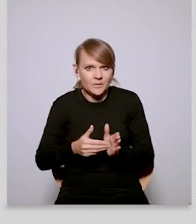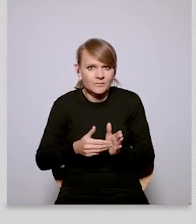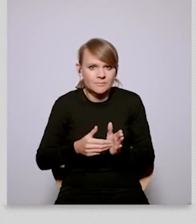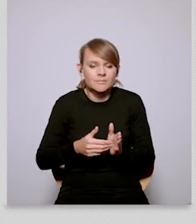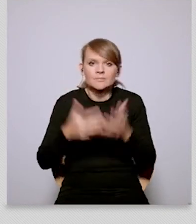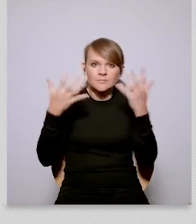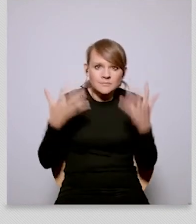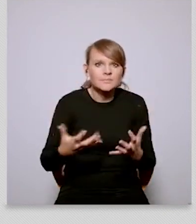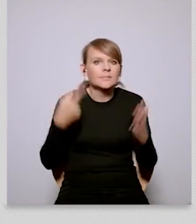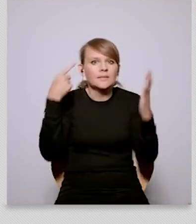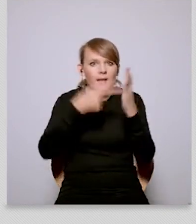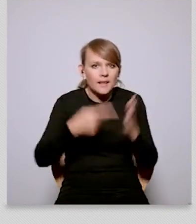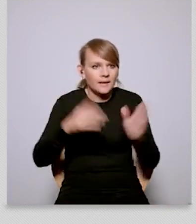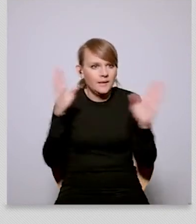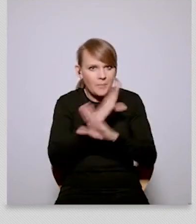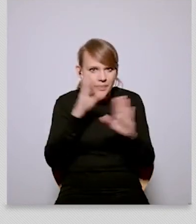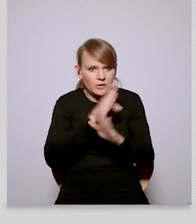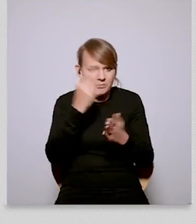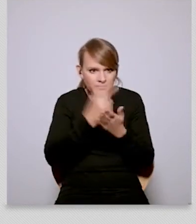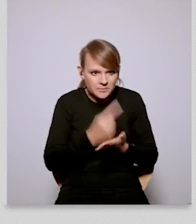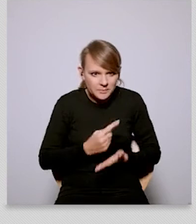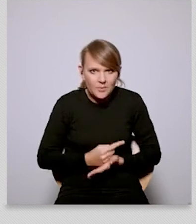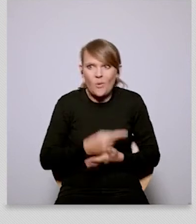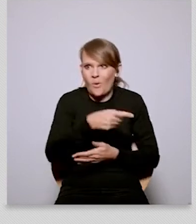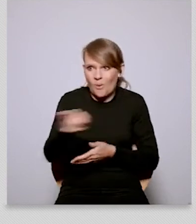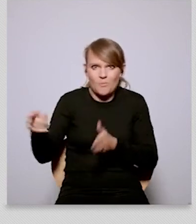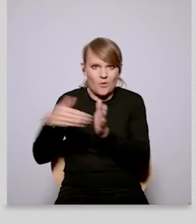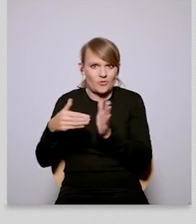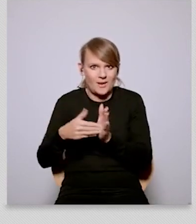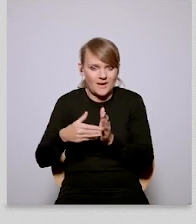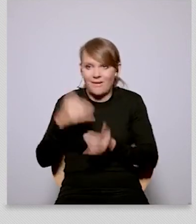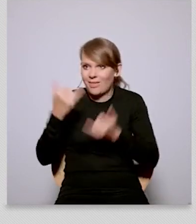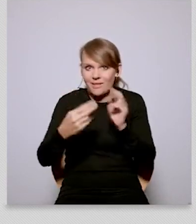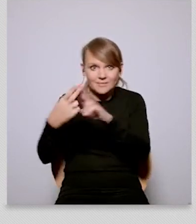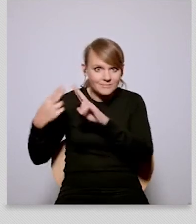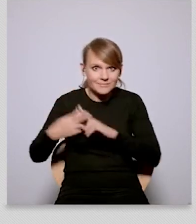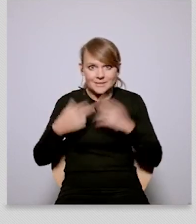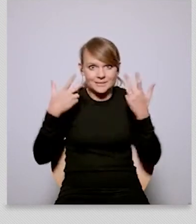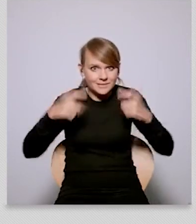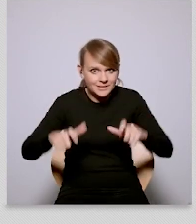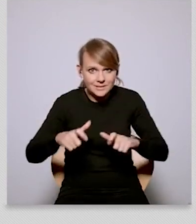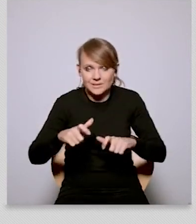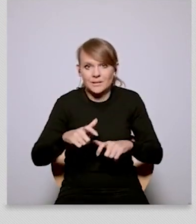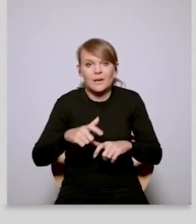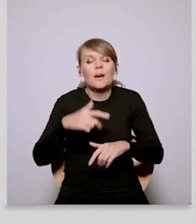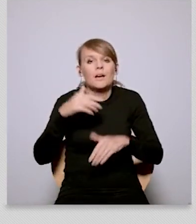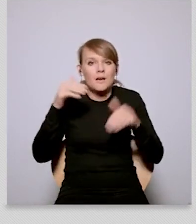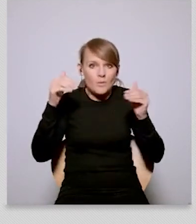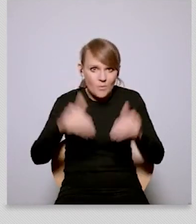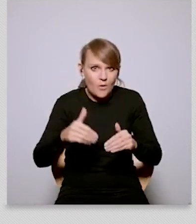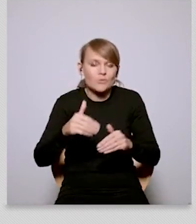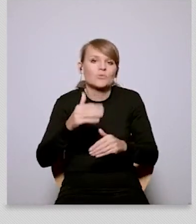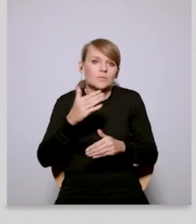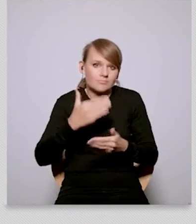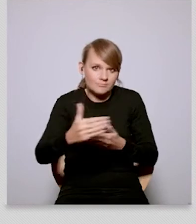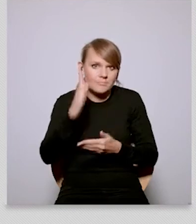osiągnąć nasze cele klimatyczne które sobie wyznaczyliśmy to po pewnym czasie okazuje się że ryzykujemy to że nie będziemy